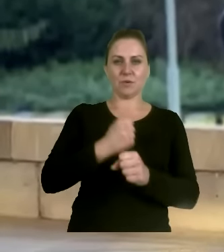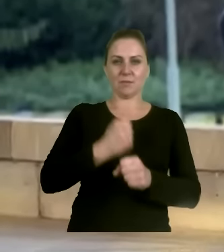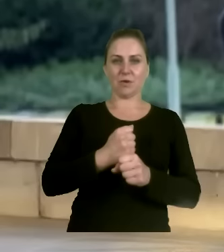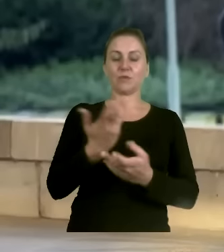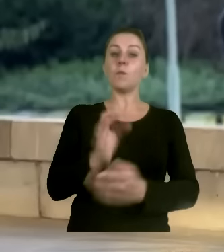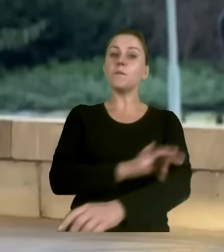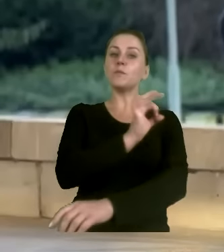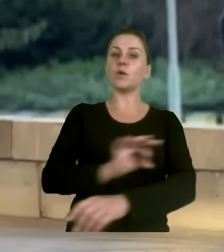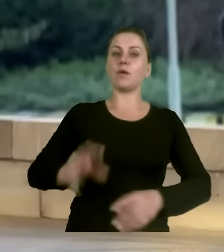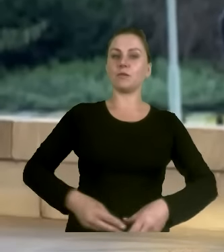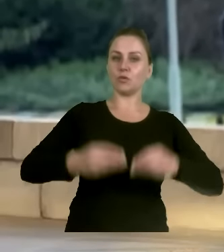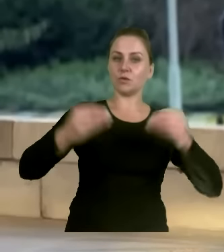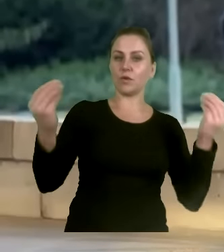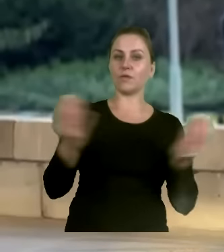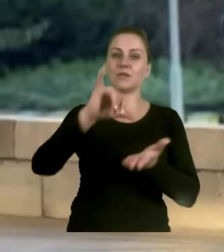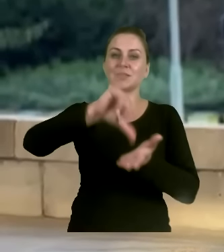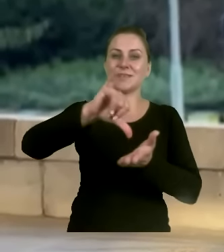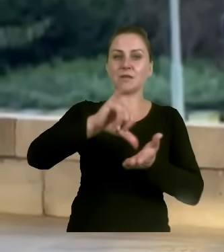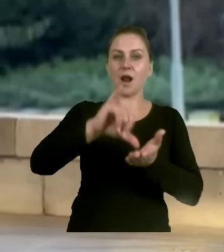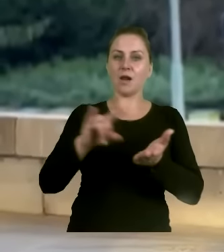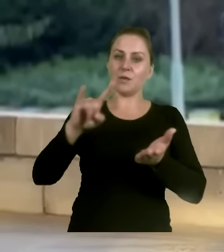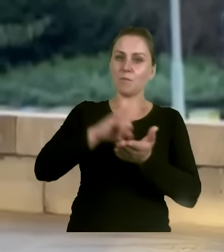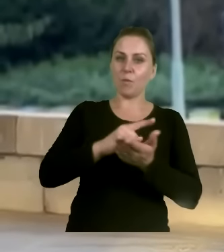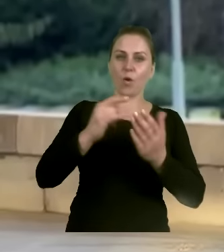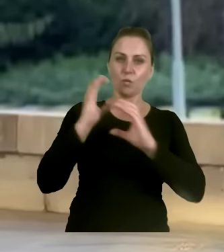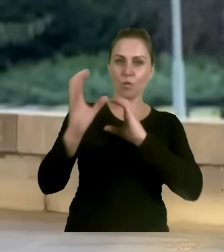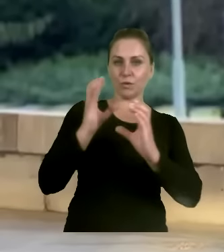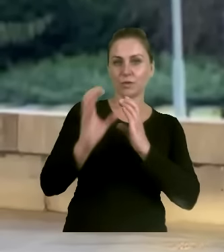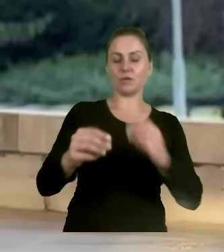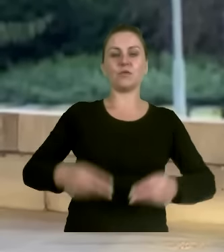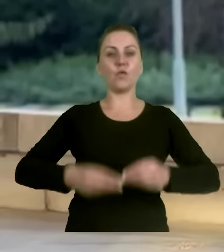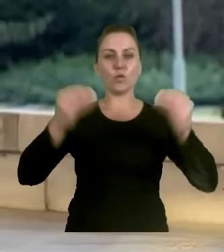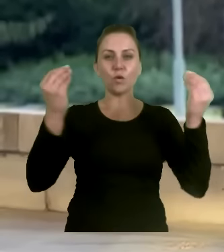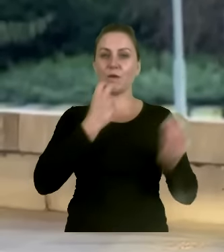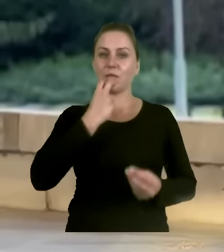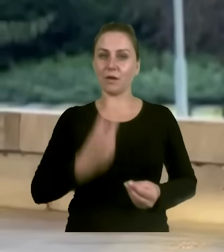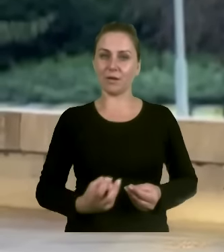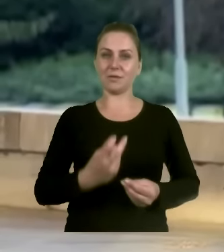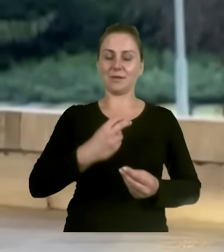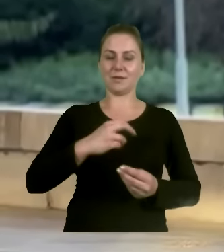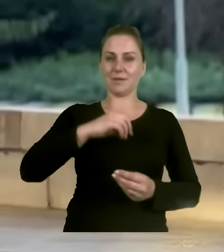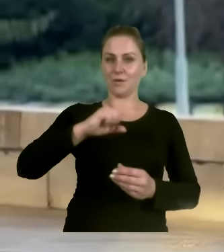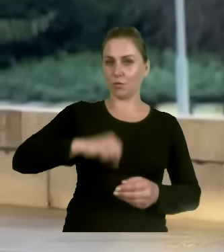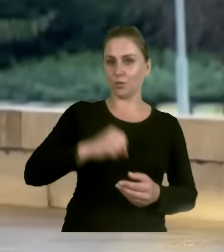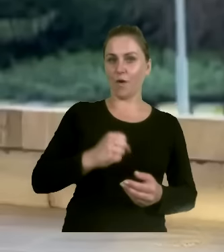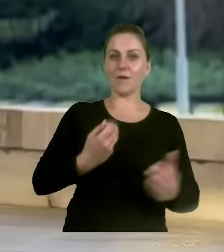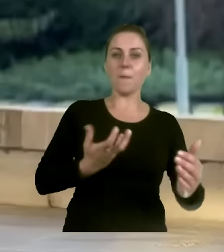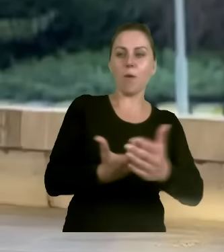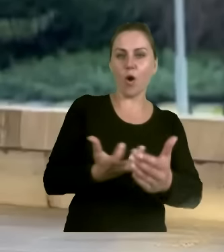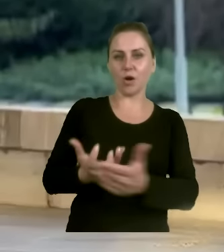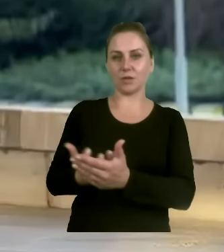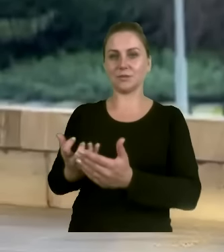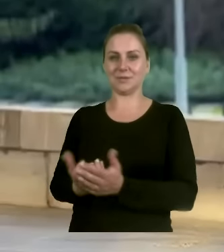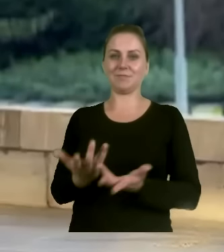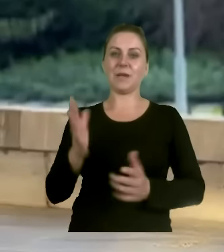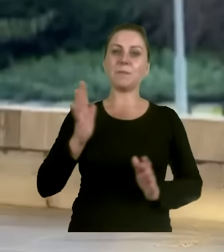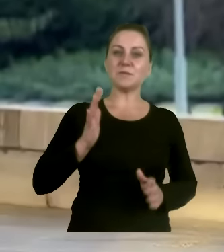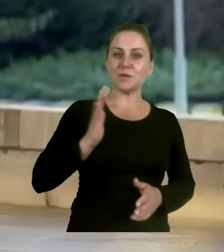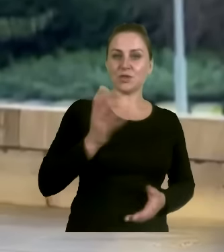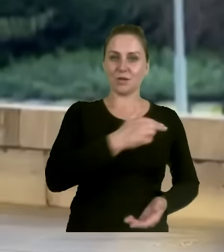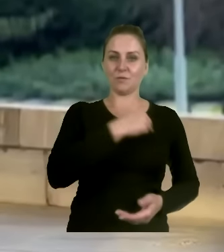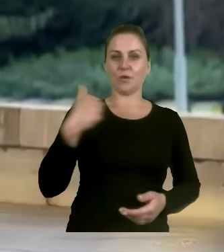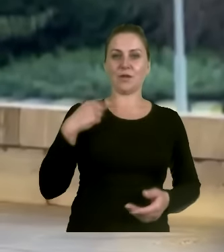m.in. Centralny Port Komunikacyjny, rozwój energetyki jądrowej, porty, bezpieczeństwo naszego kraju, ale także wiele, wiele